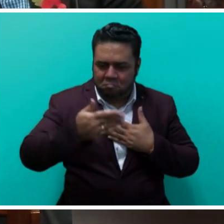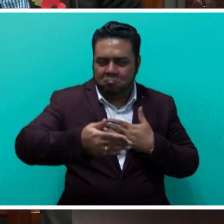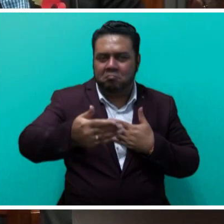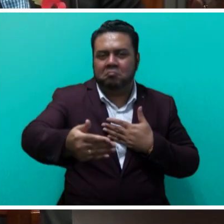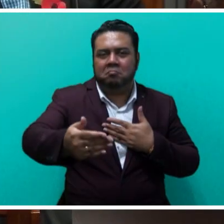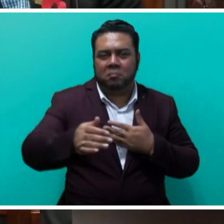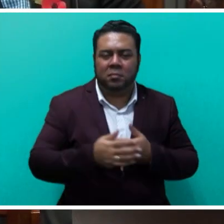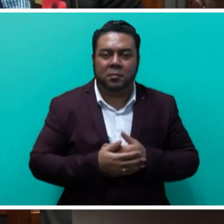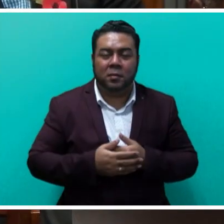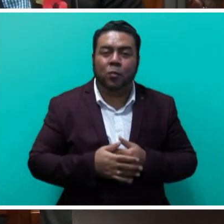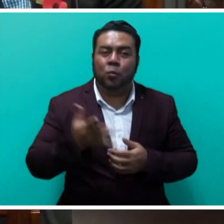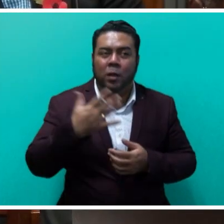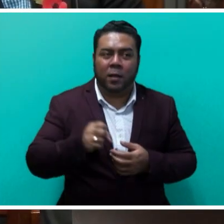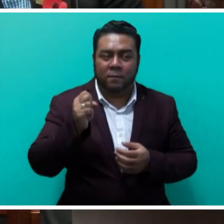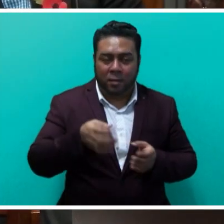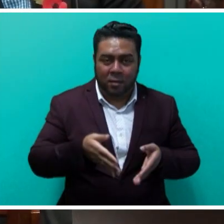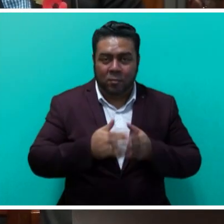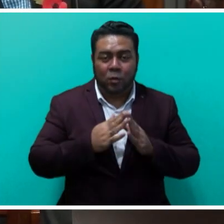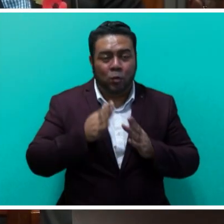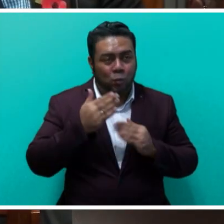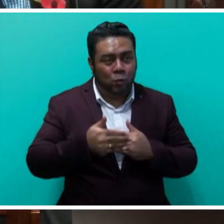E wagatokai na i Tuva Tuva ongo,